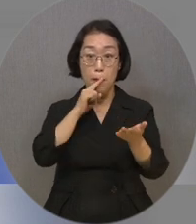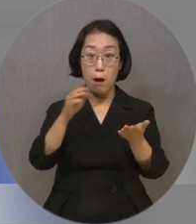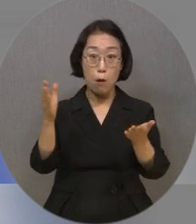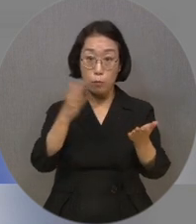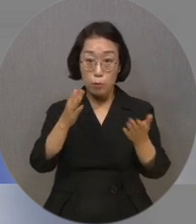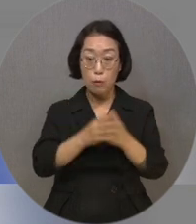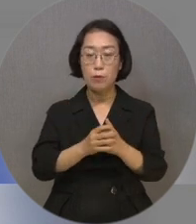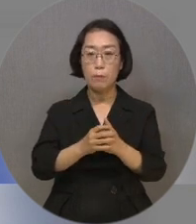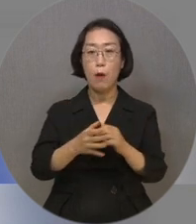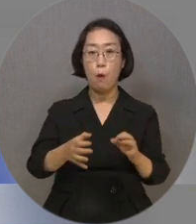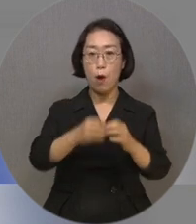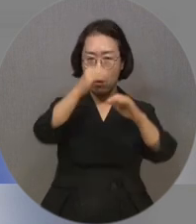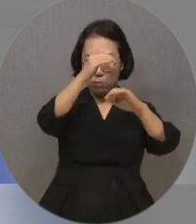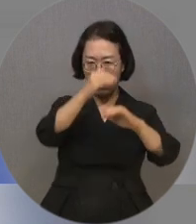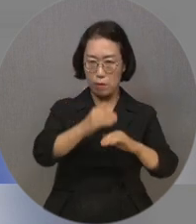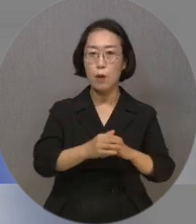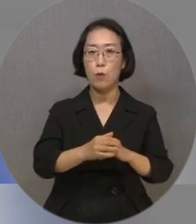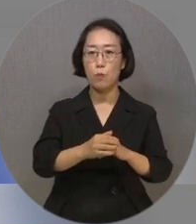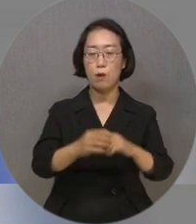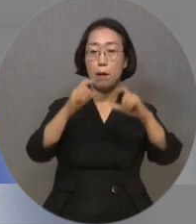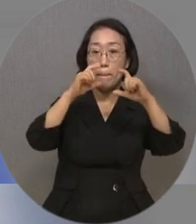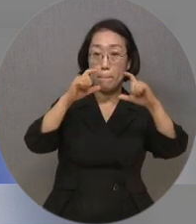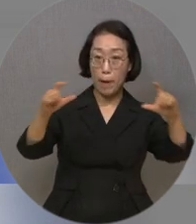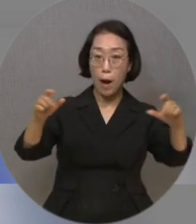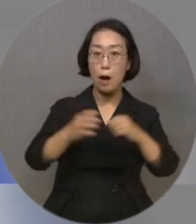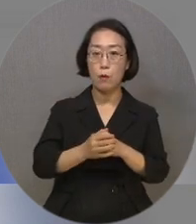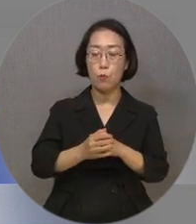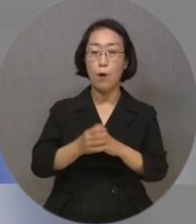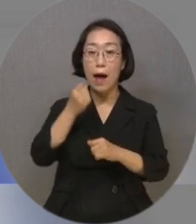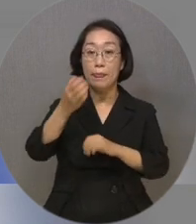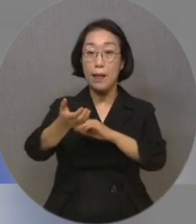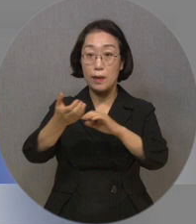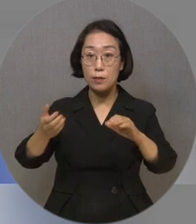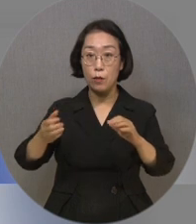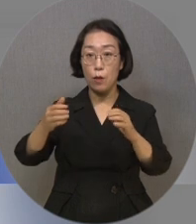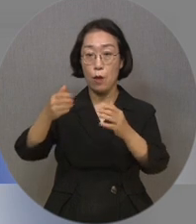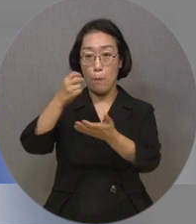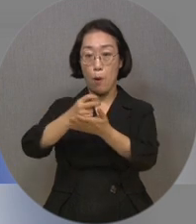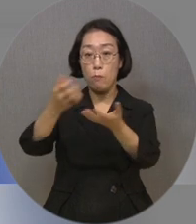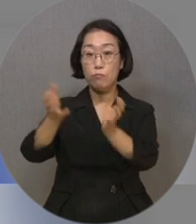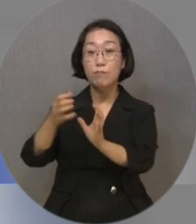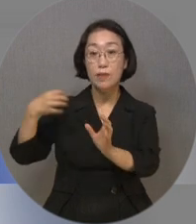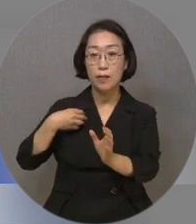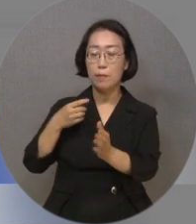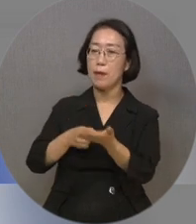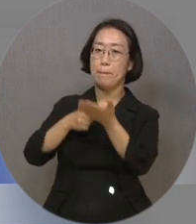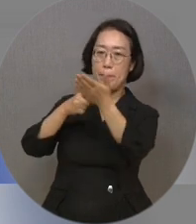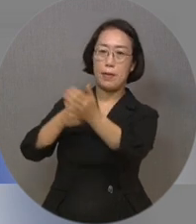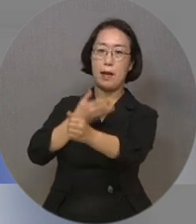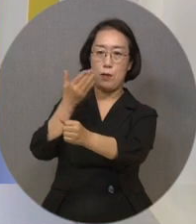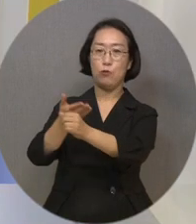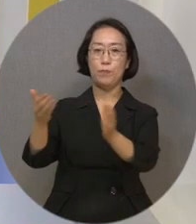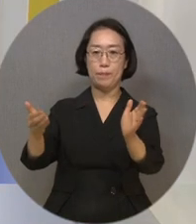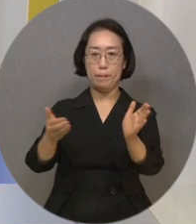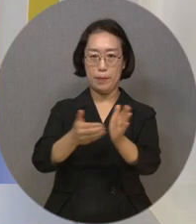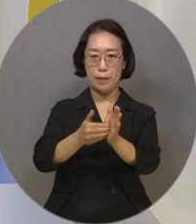인권위법에 따라 관련 내용을 공표하고 지난달 법무부 장관에게 통보했다고 밝혔습니다